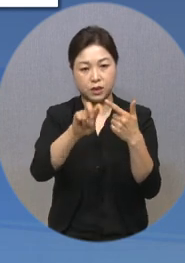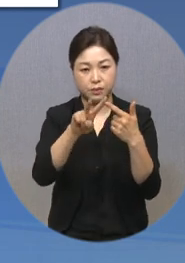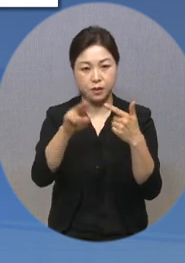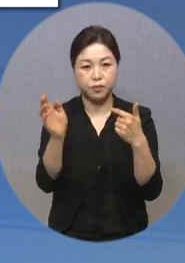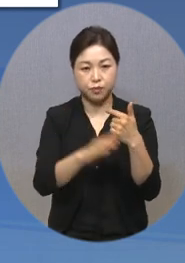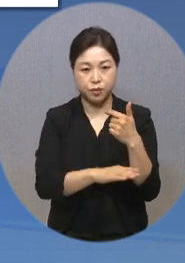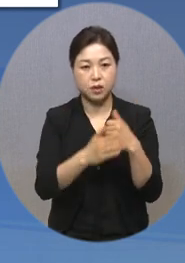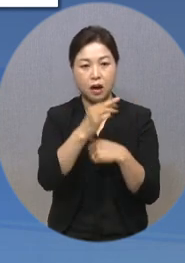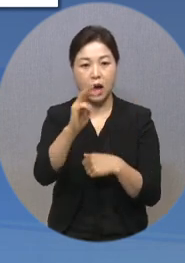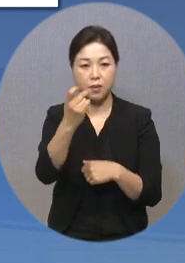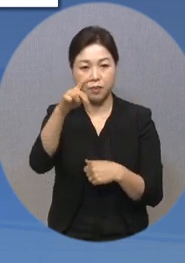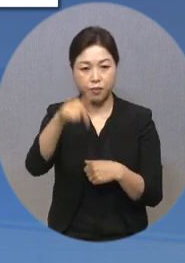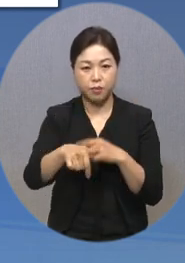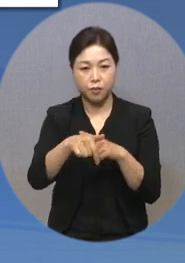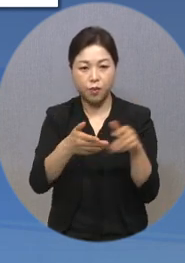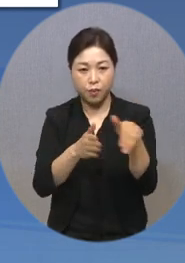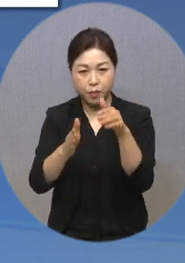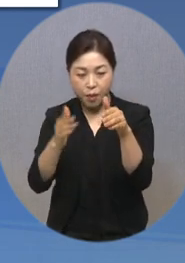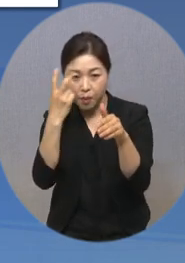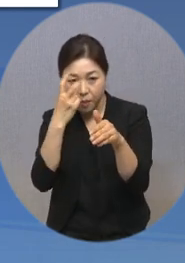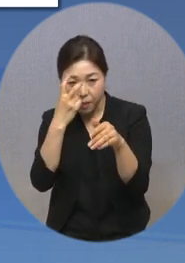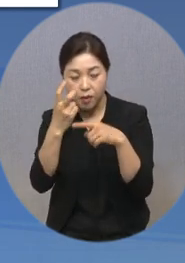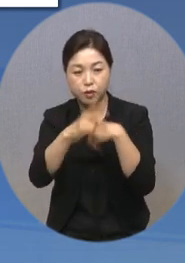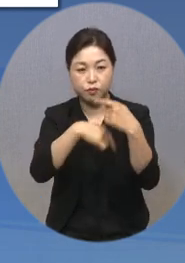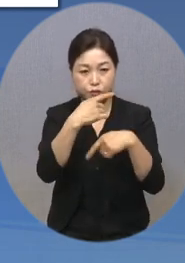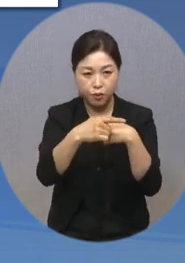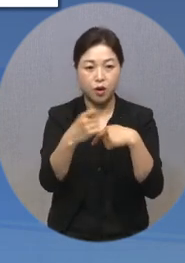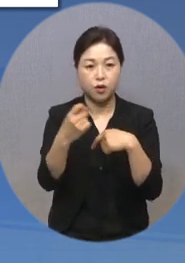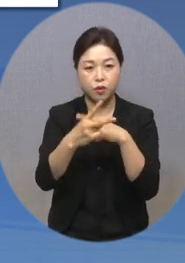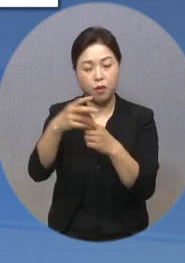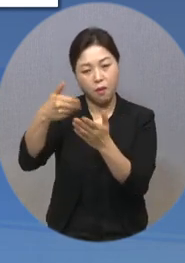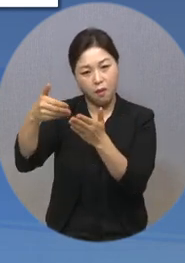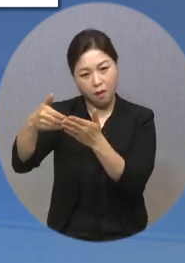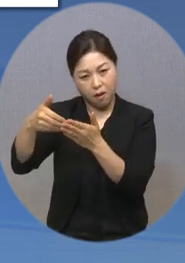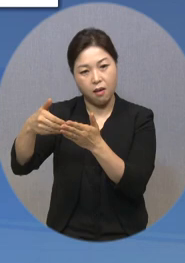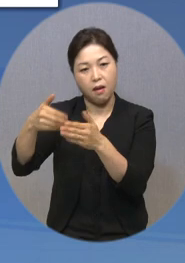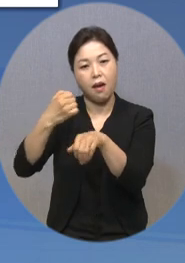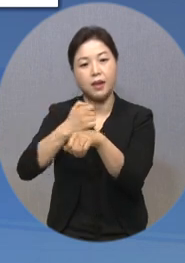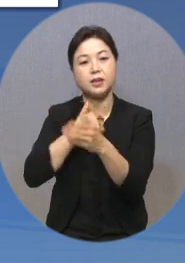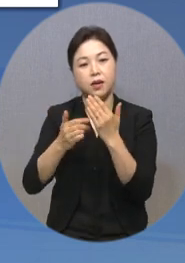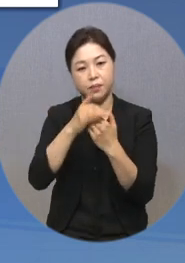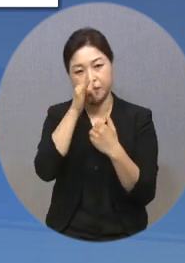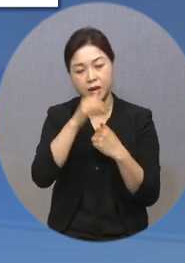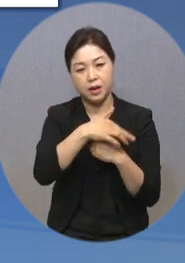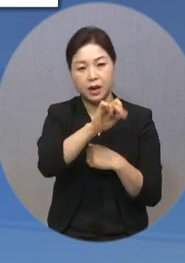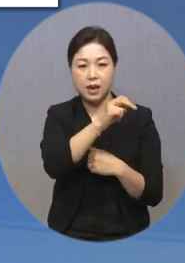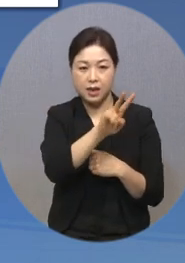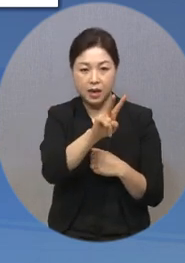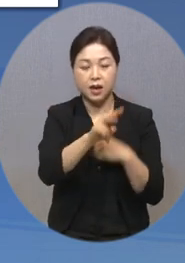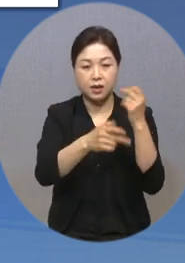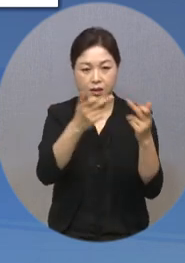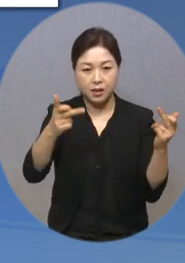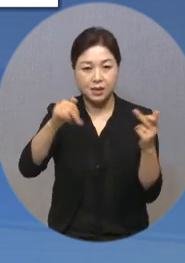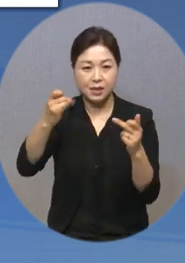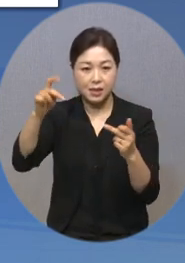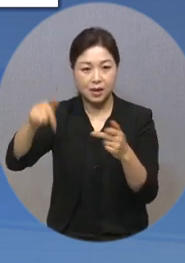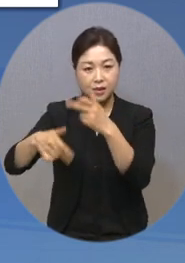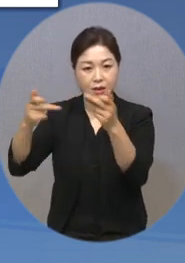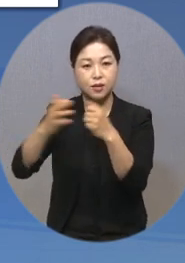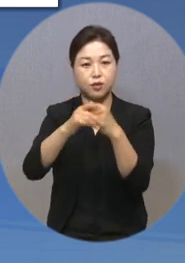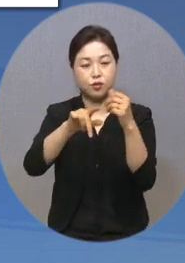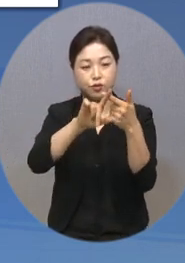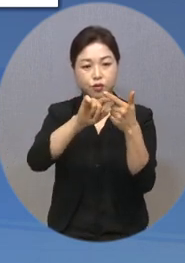암 국 탐방로 수원의 설과 세밀화 그리기 체험을 할 수 있습니다 가야산과 취약 싼 에서도 6월 15일부터